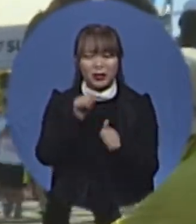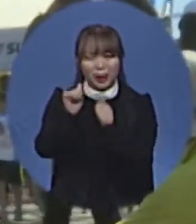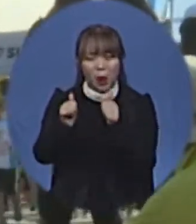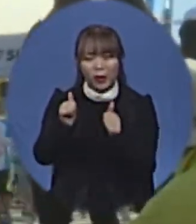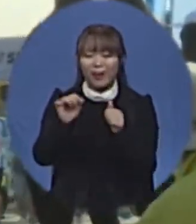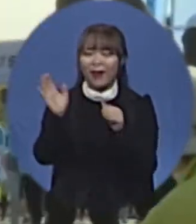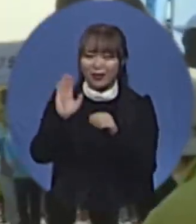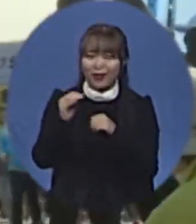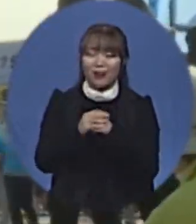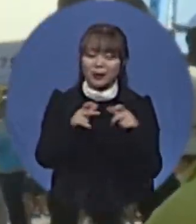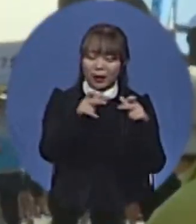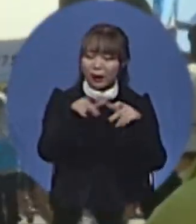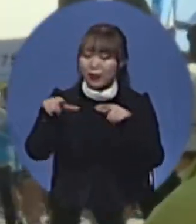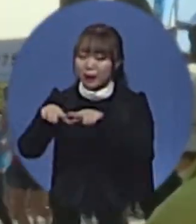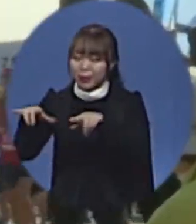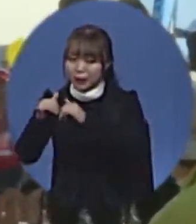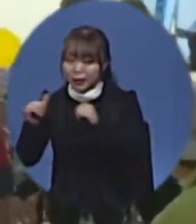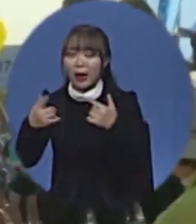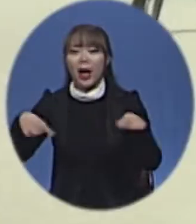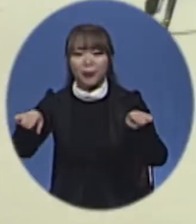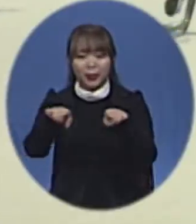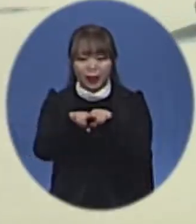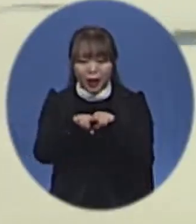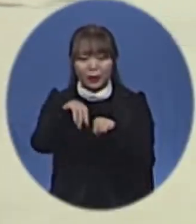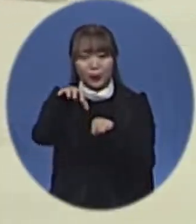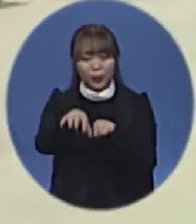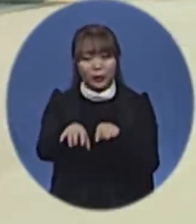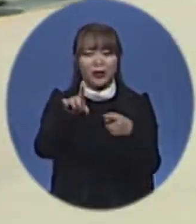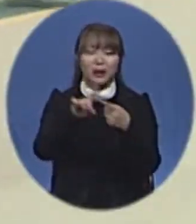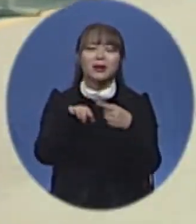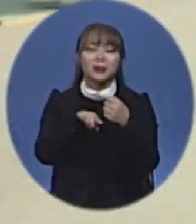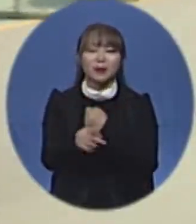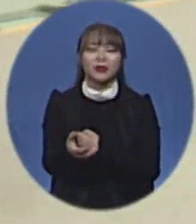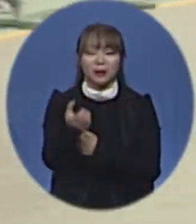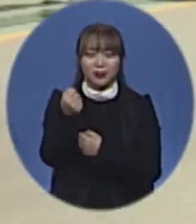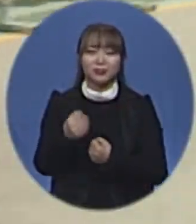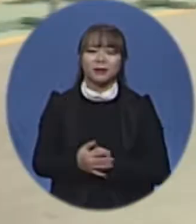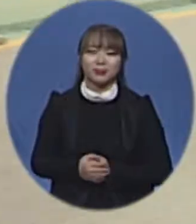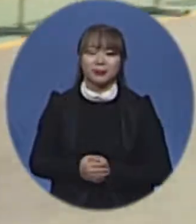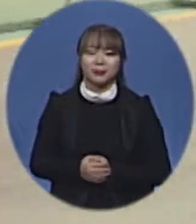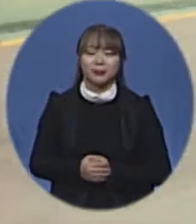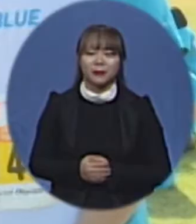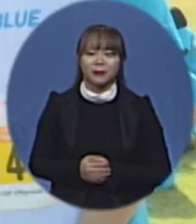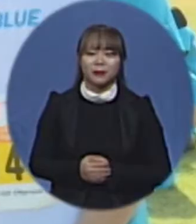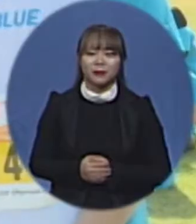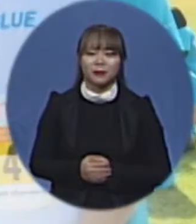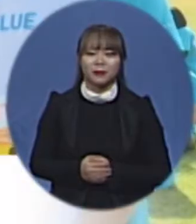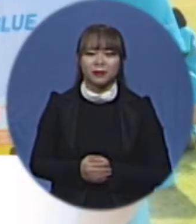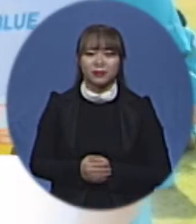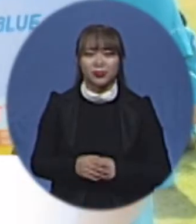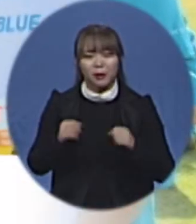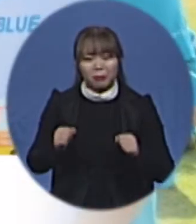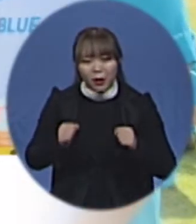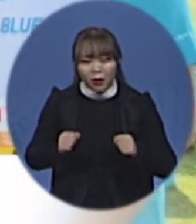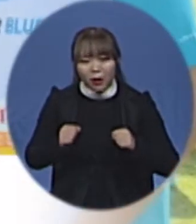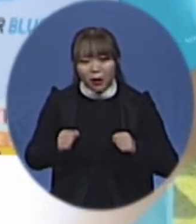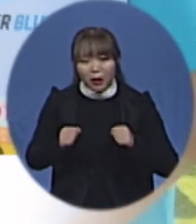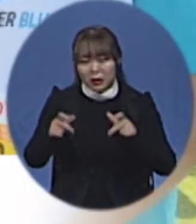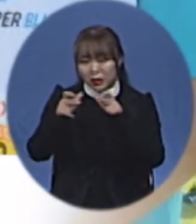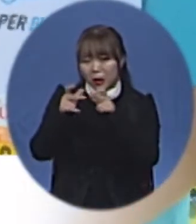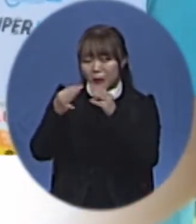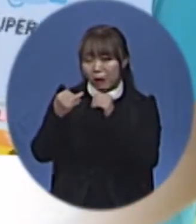떠나 장애인과 비장애인이 함께하는 자리라는 점에 의미를 더했습니다. 달리면서 많이